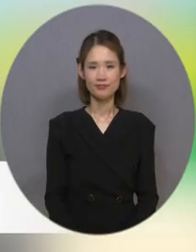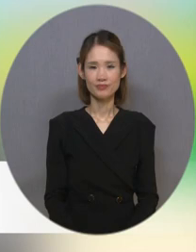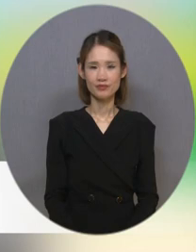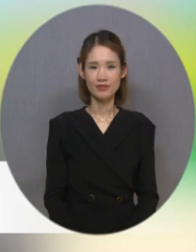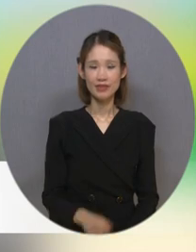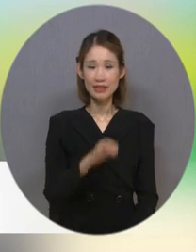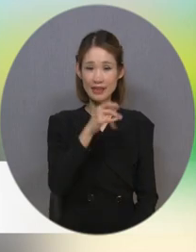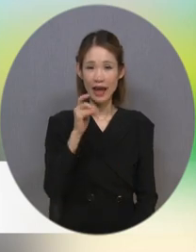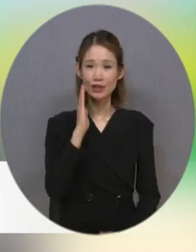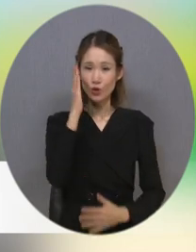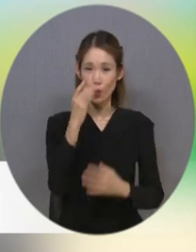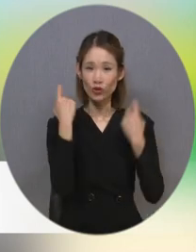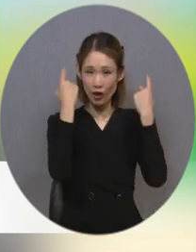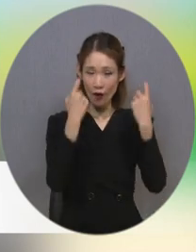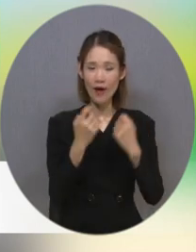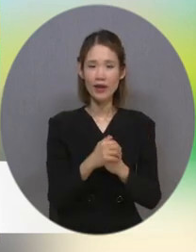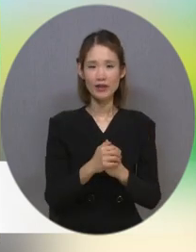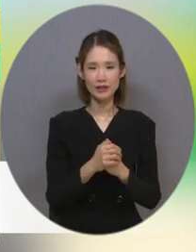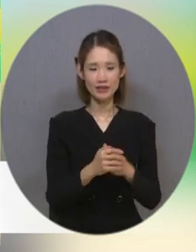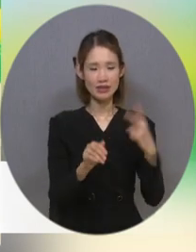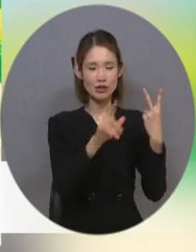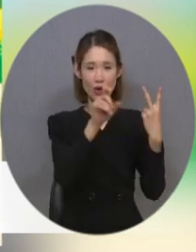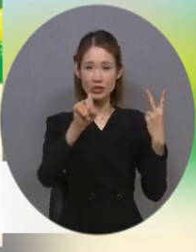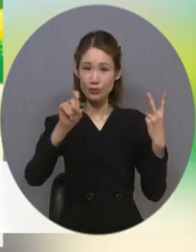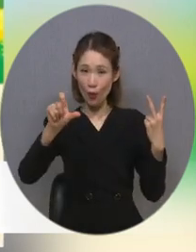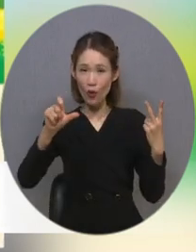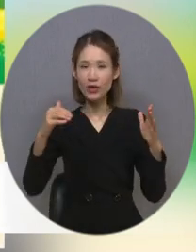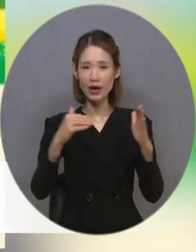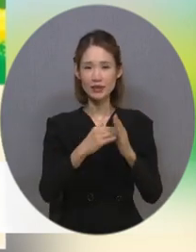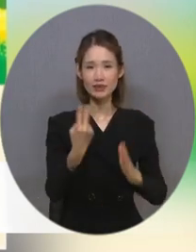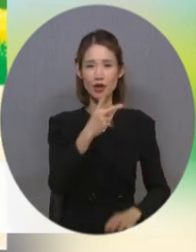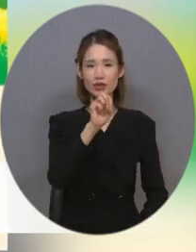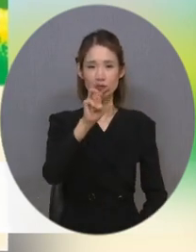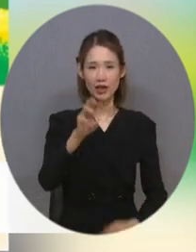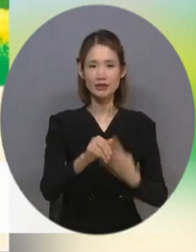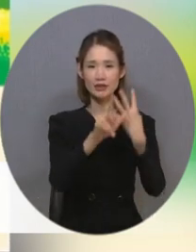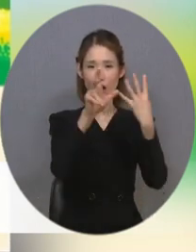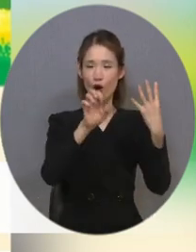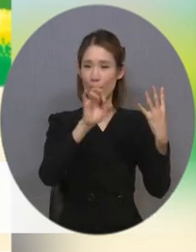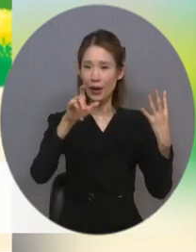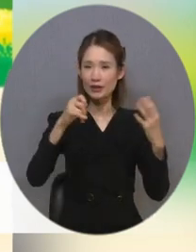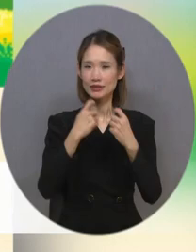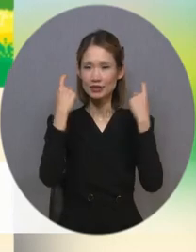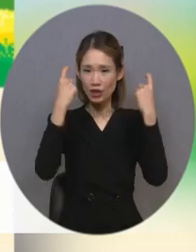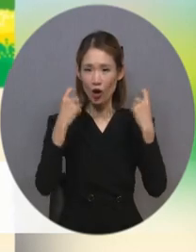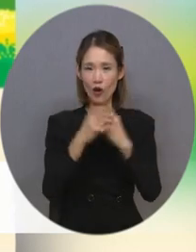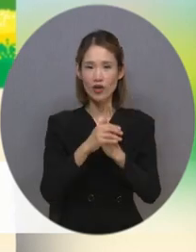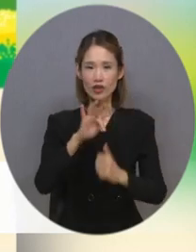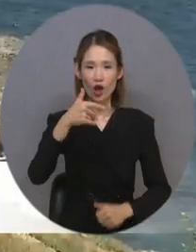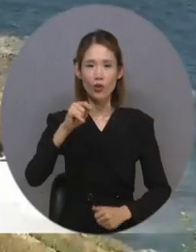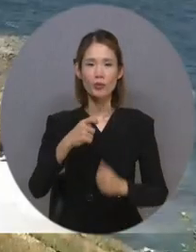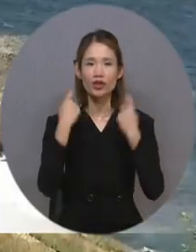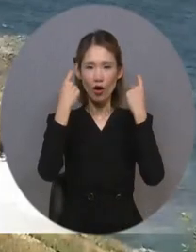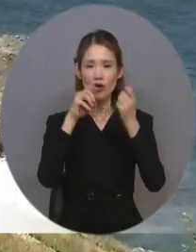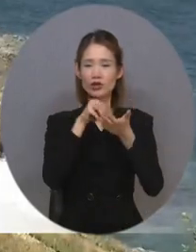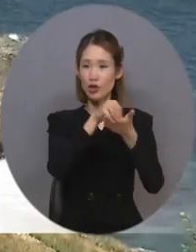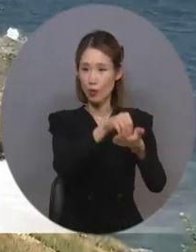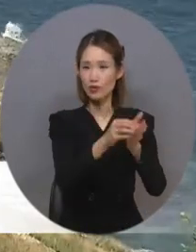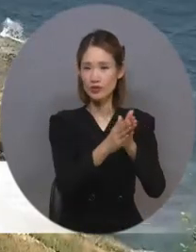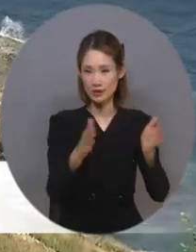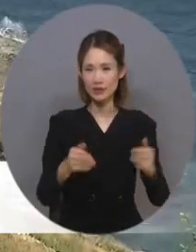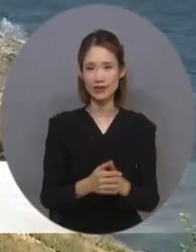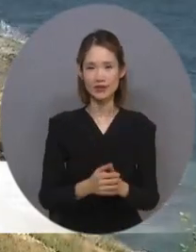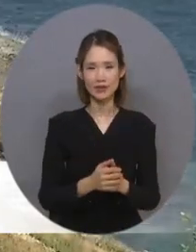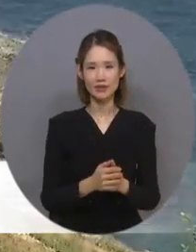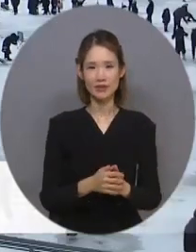기아 초록 여행이 2월 15일까지 2013년 4월 패키지 여행과 경비여행 접수에 나섭니다 패키지